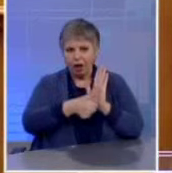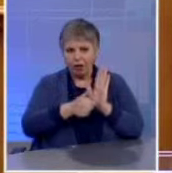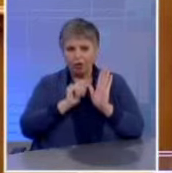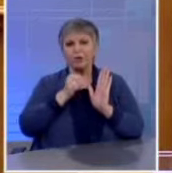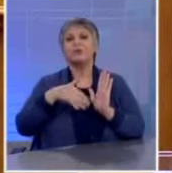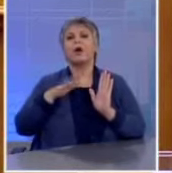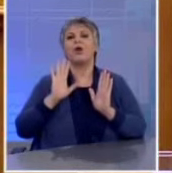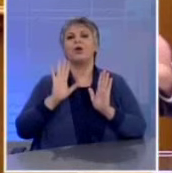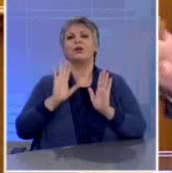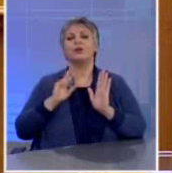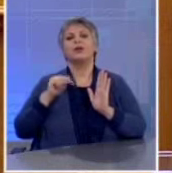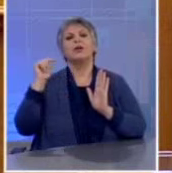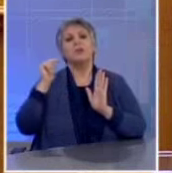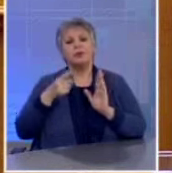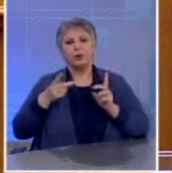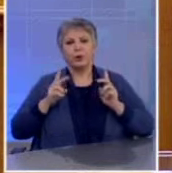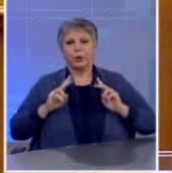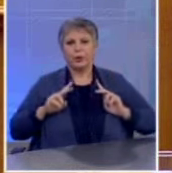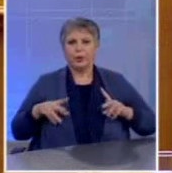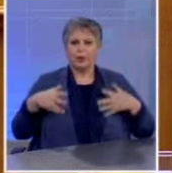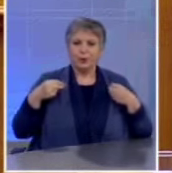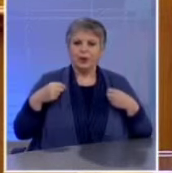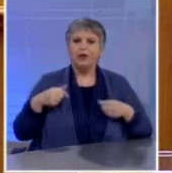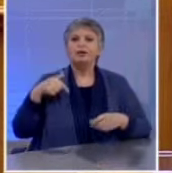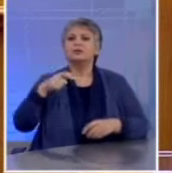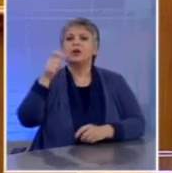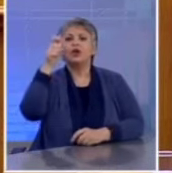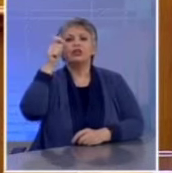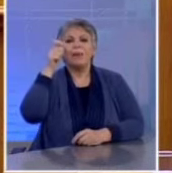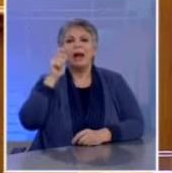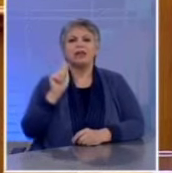συστήματος που οι κύριοι Σαμαράς και Αθανασίου είχαν φροντίσει να καταρακώσουν.